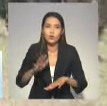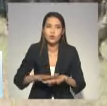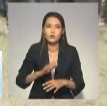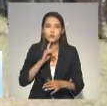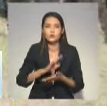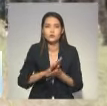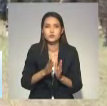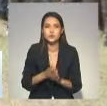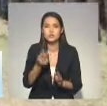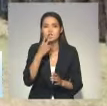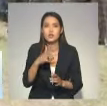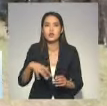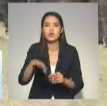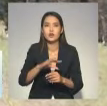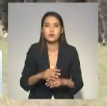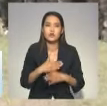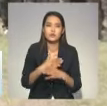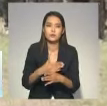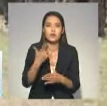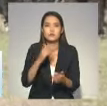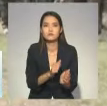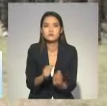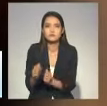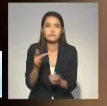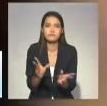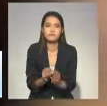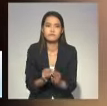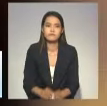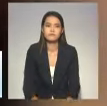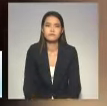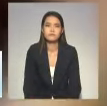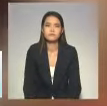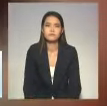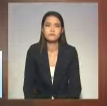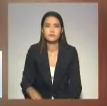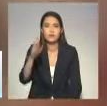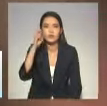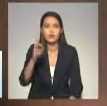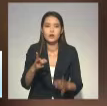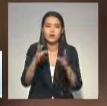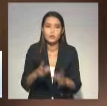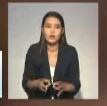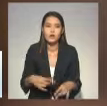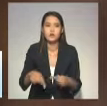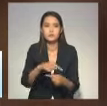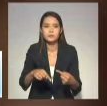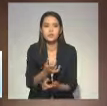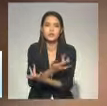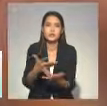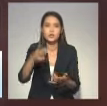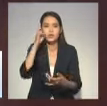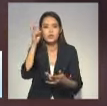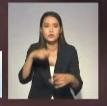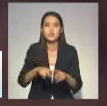Поэтому в такой момент мы, казахстанцы, должны держаться вместе. К массовой помощи пострадавшим подключаются бизнесмены и чиновники, а